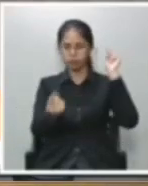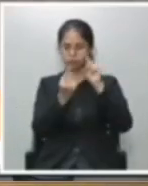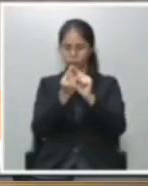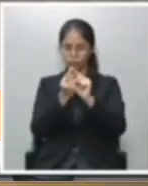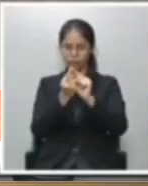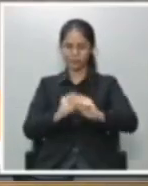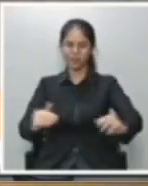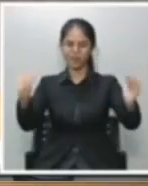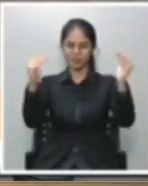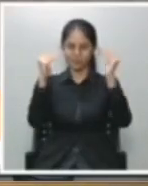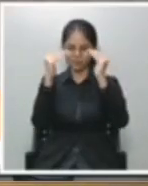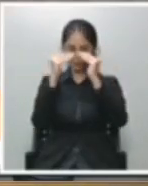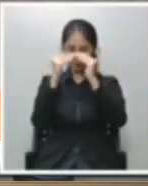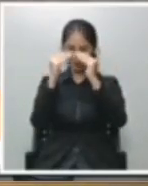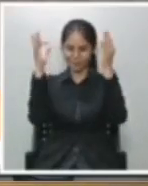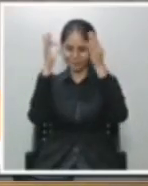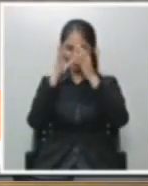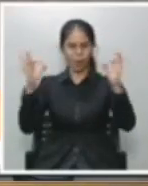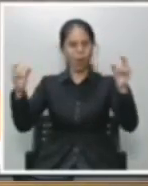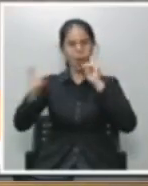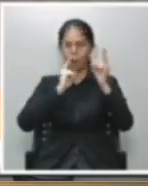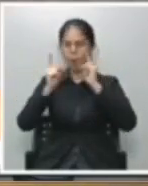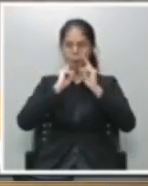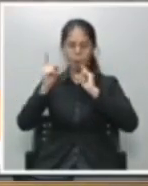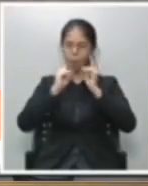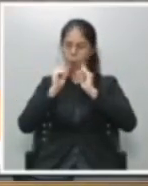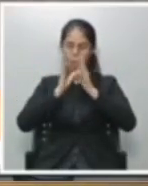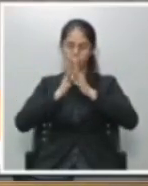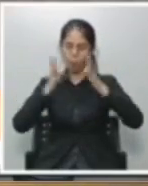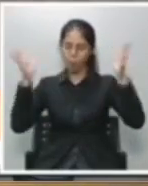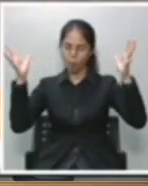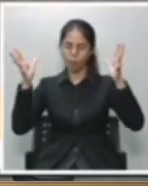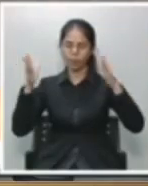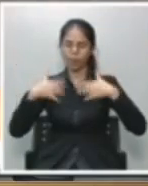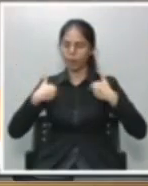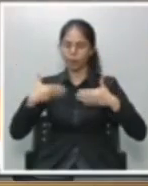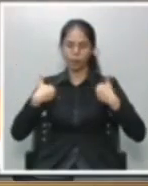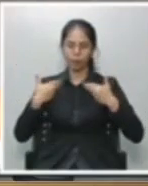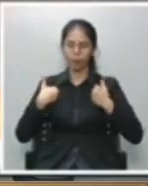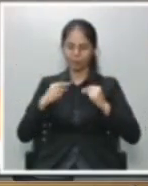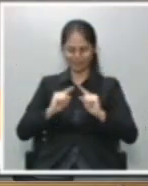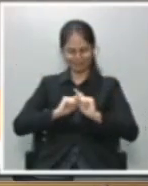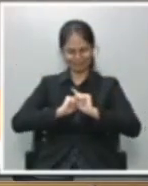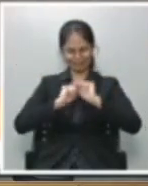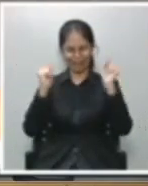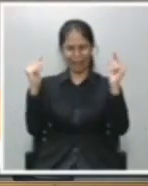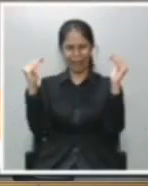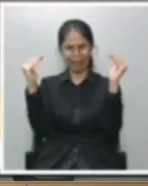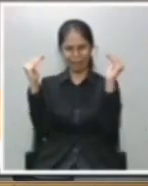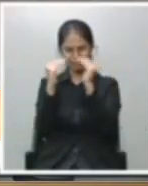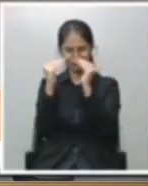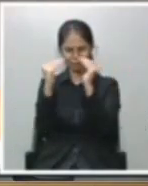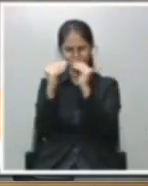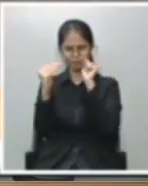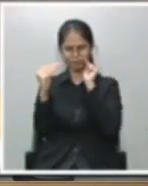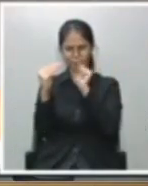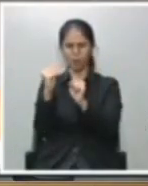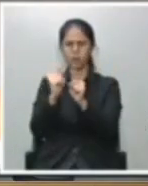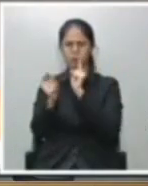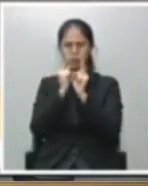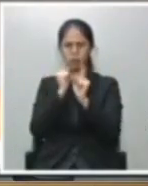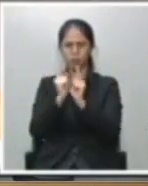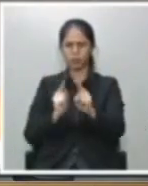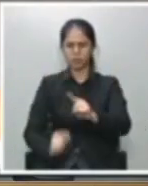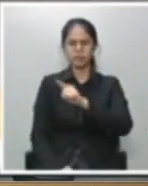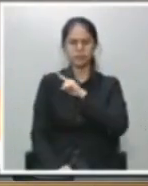สิทธิและเสรีภาพอย่างสนุกสนานจริงๆไม่ใช่ท่านถ้าเราพูดเรื่องสิทธิเราต้องพูดเรื่องหน้า